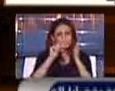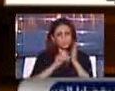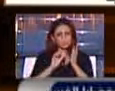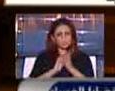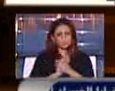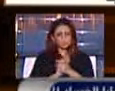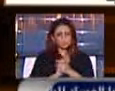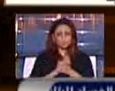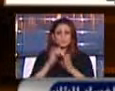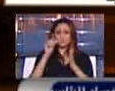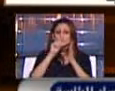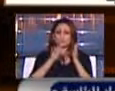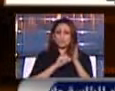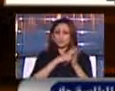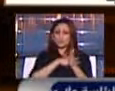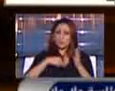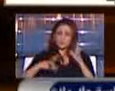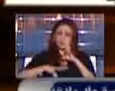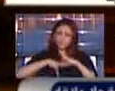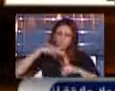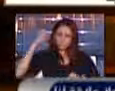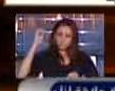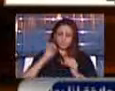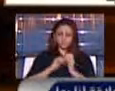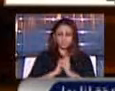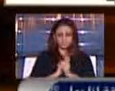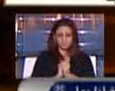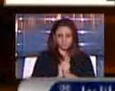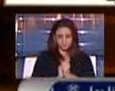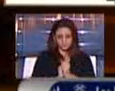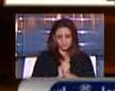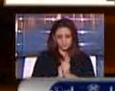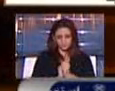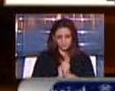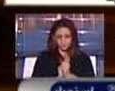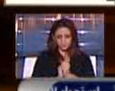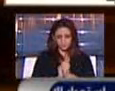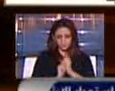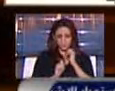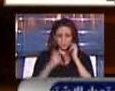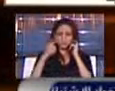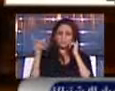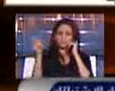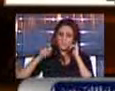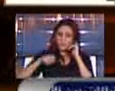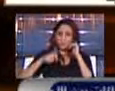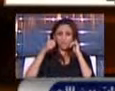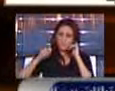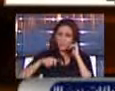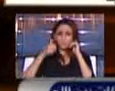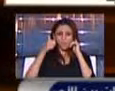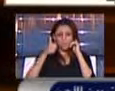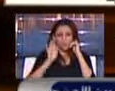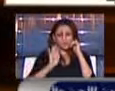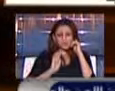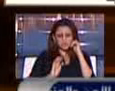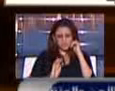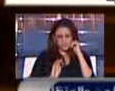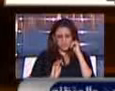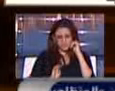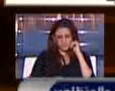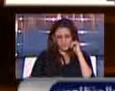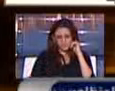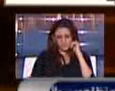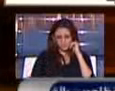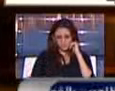يحط دستور الدوله علشان يبدا يحط مؤسسات للدوله نبدا ايه نحاكم القتله دول. وكان مطلب ثوري كلنا كنا بننزل،